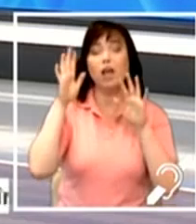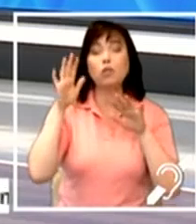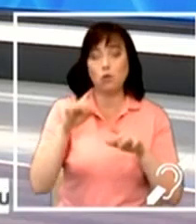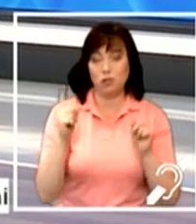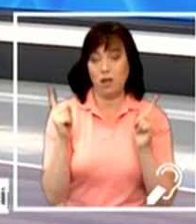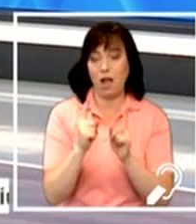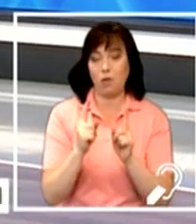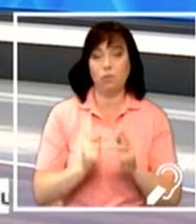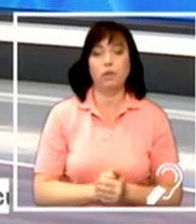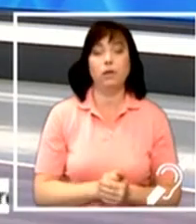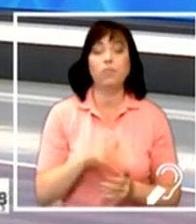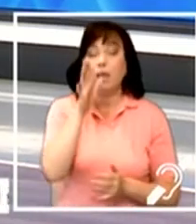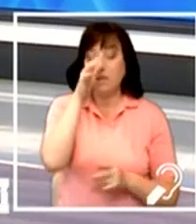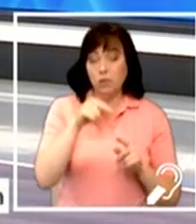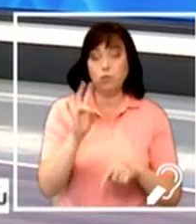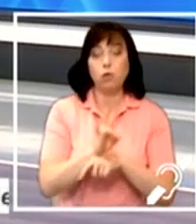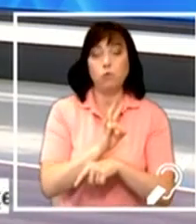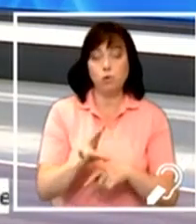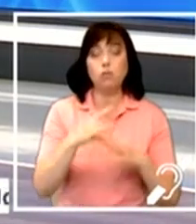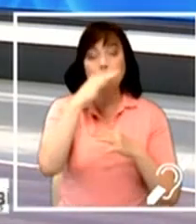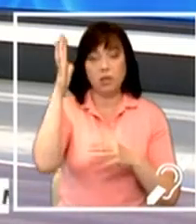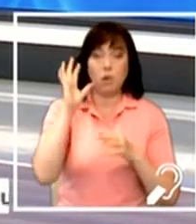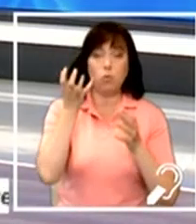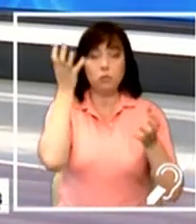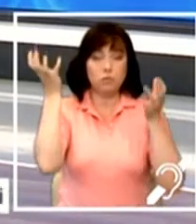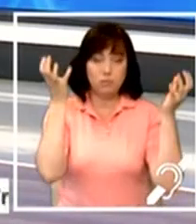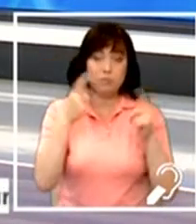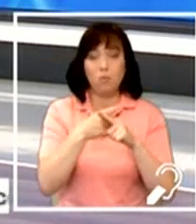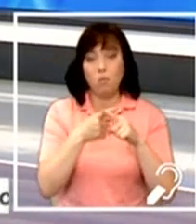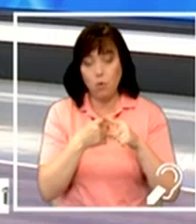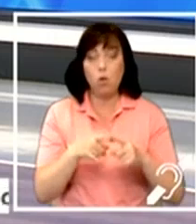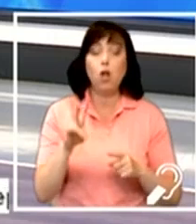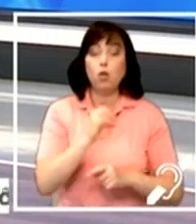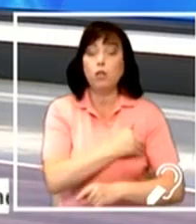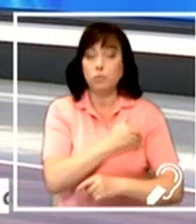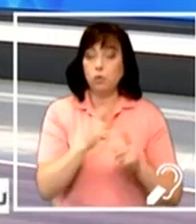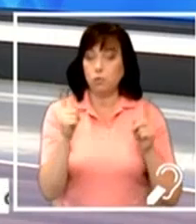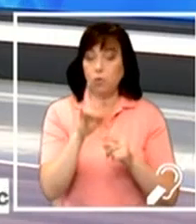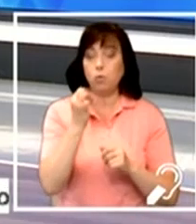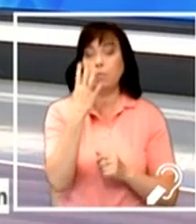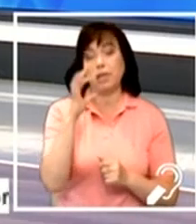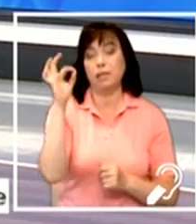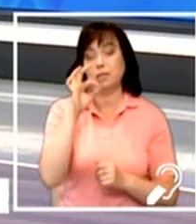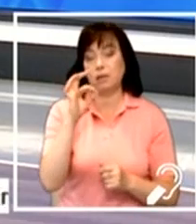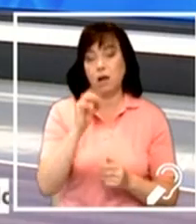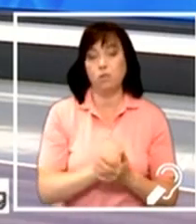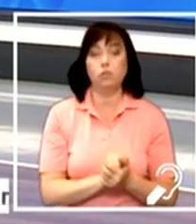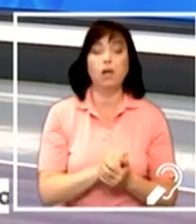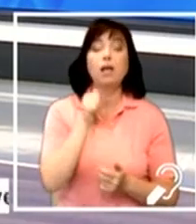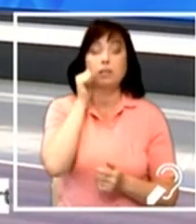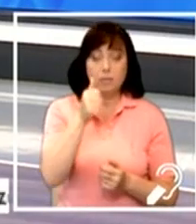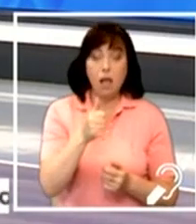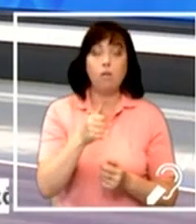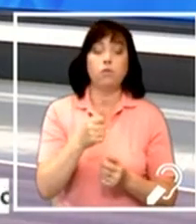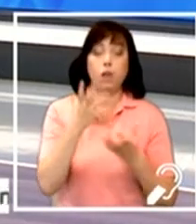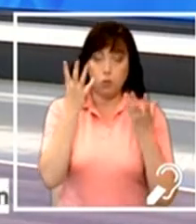de scurtă durată. La Chișinău, la noapte, cerul va fi parțial acoperit de nori, dar temperatura minimă se va menține la 15 grade. Mâine, în